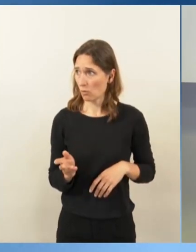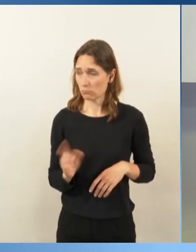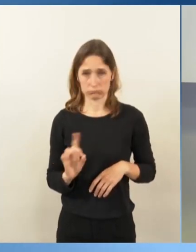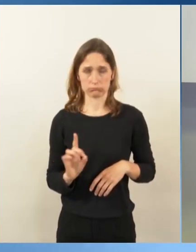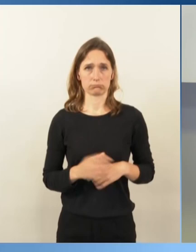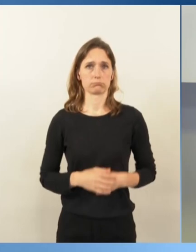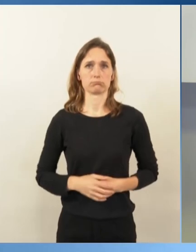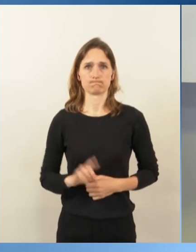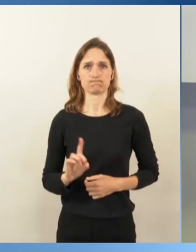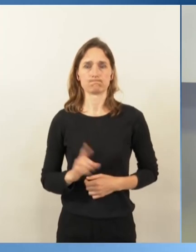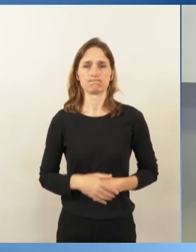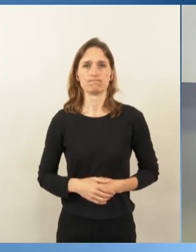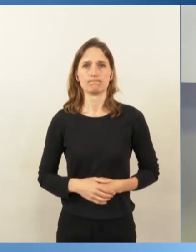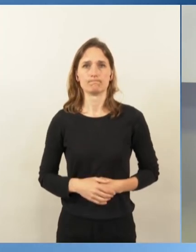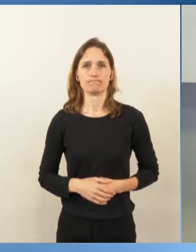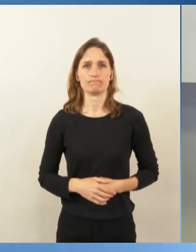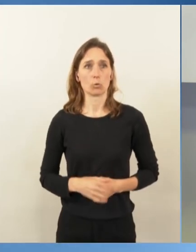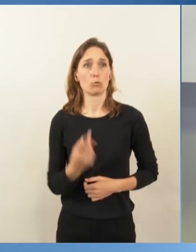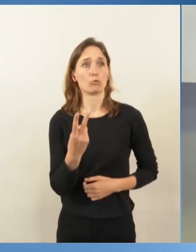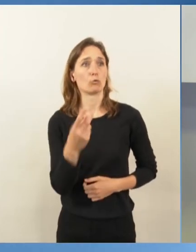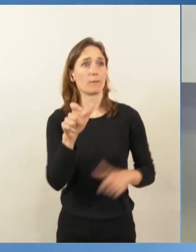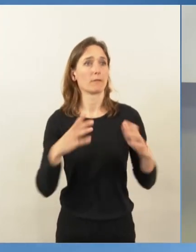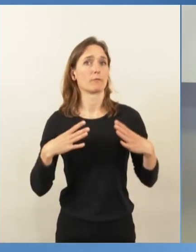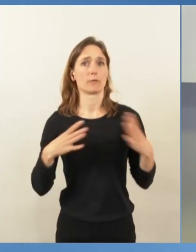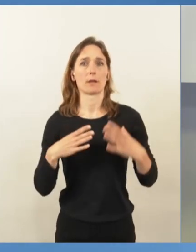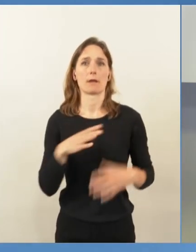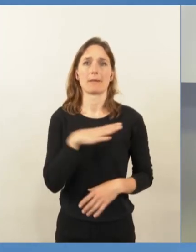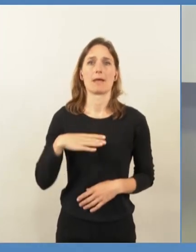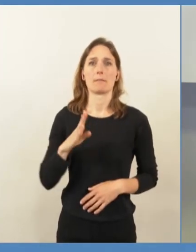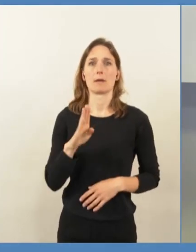non non allez deux volontaires madame BINCE merci